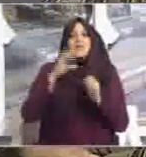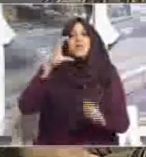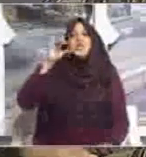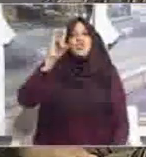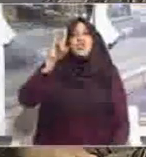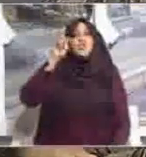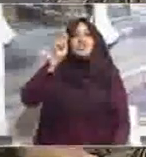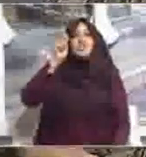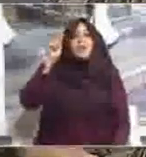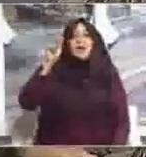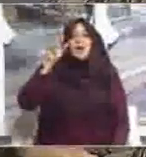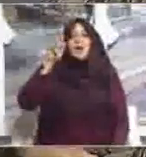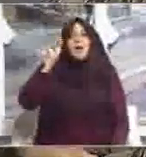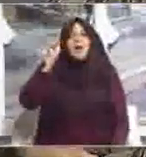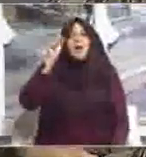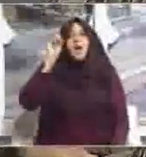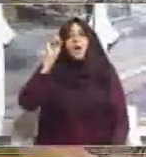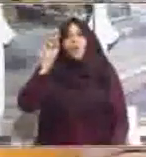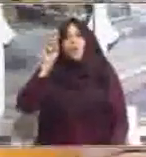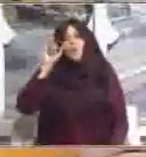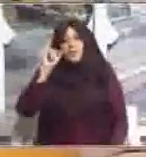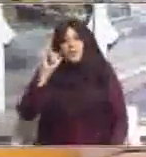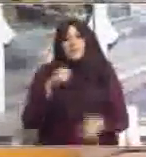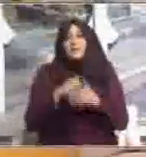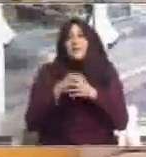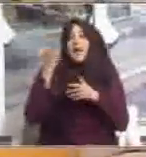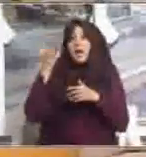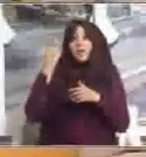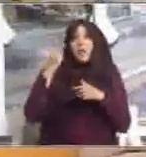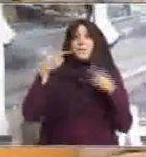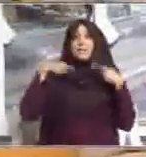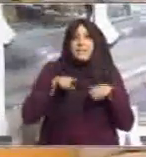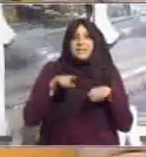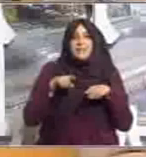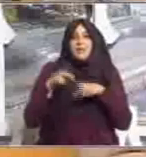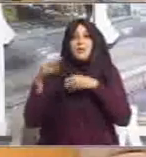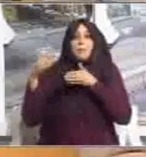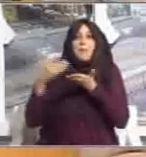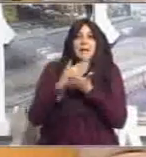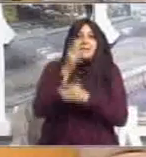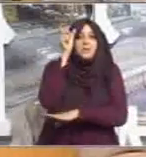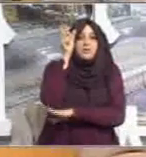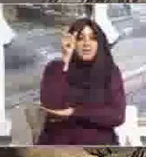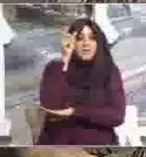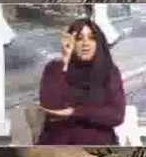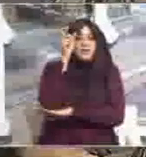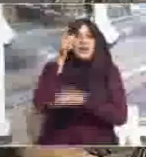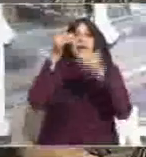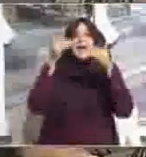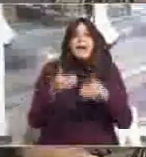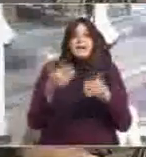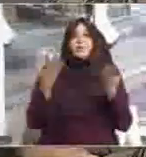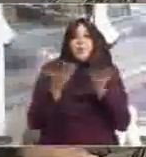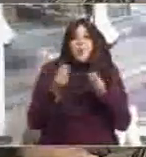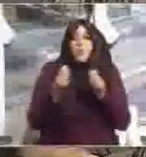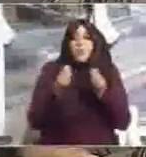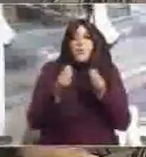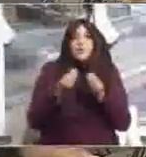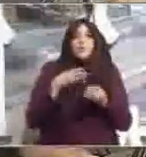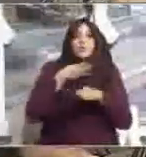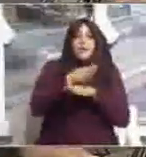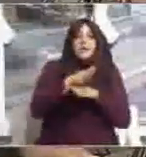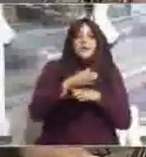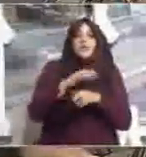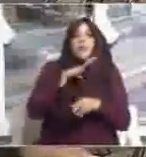شجاع لما كان وزيرا لما يمر على المساجد يتوقف وين يروح؟ يروح لبيوت لمن يروح بيوت الخاله